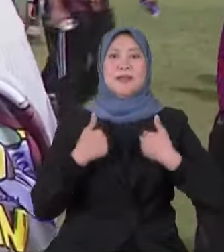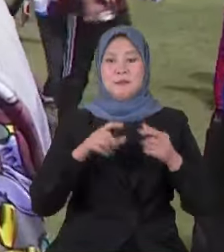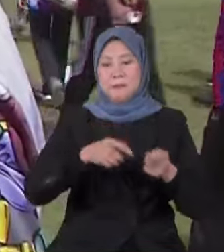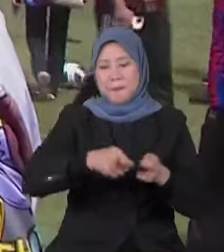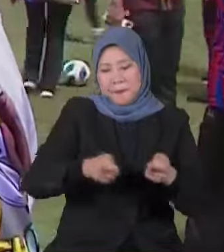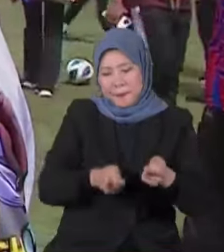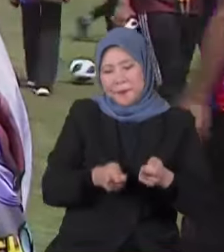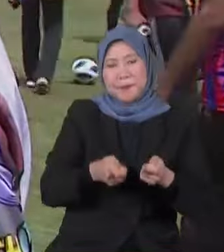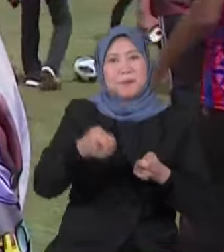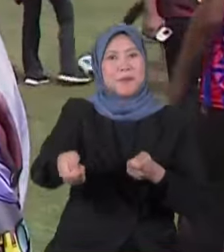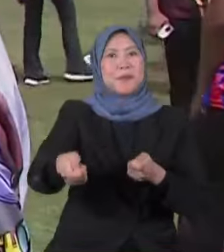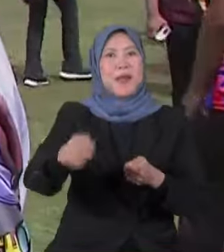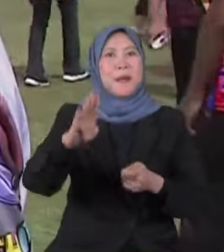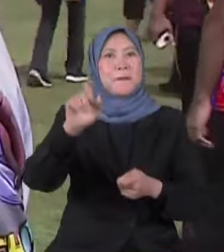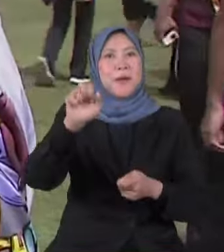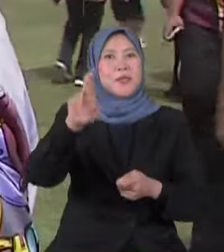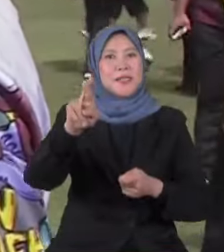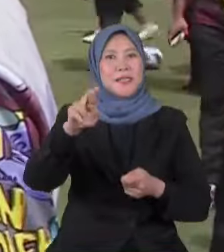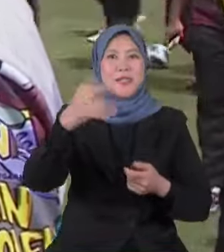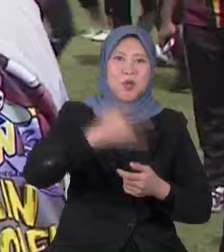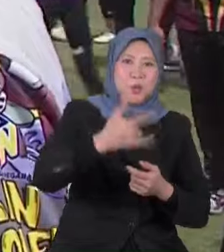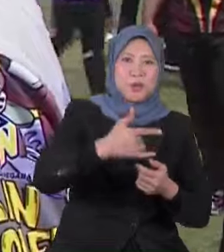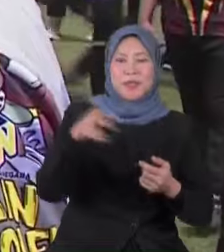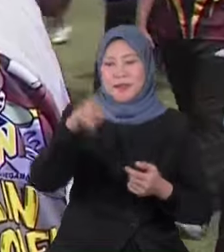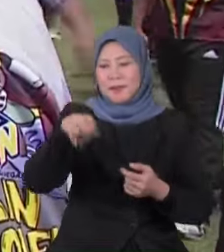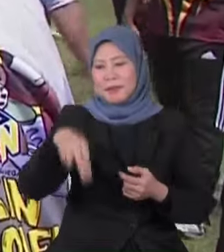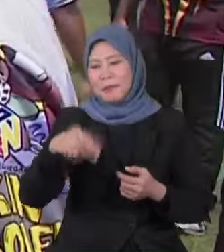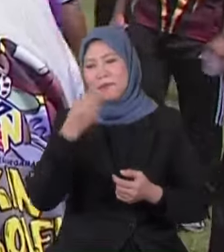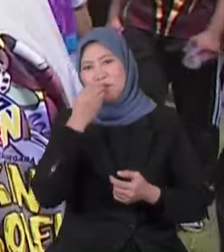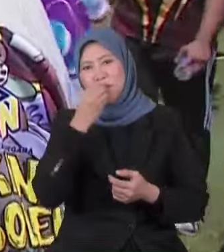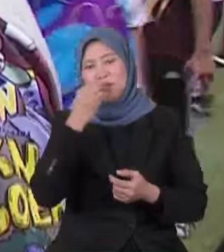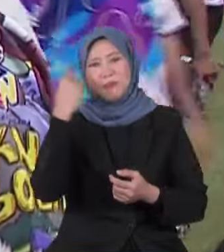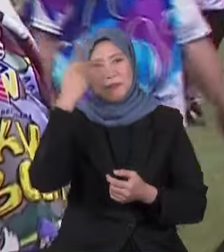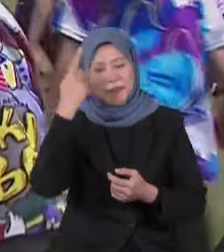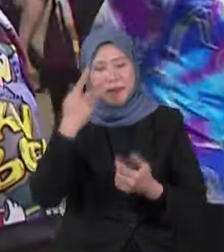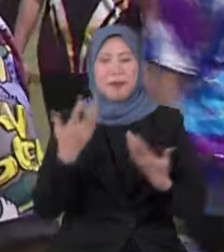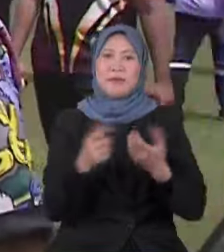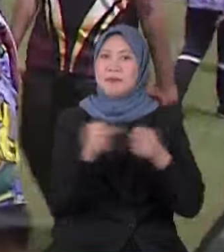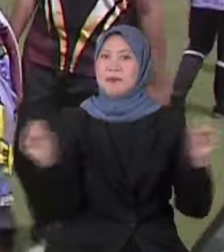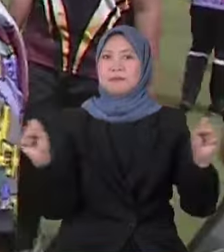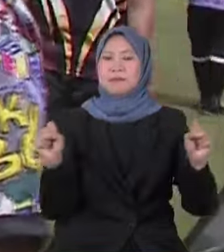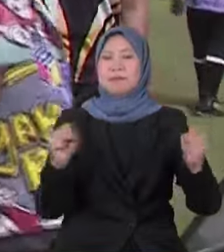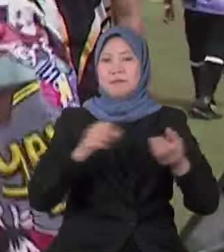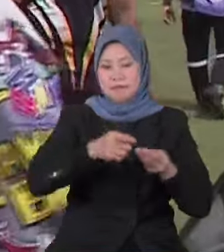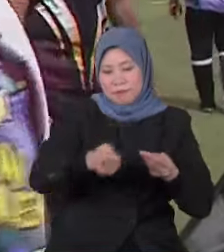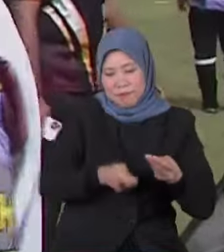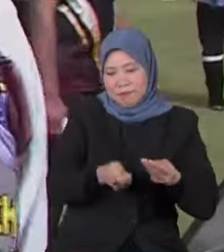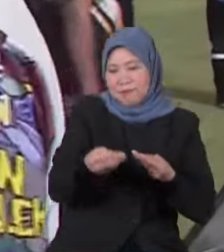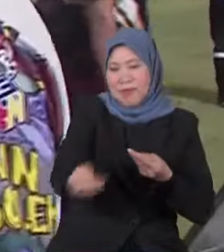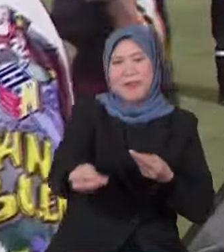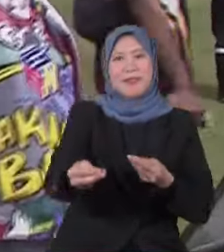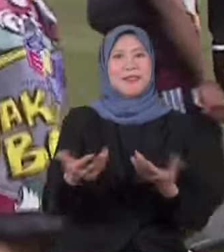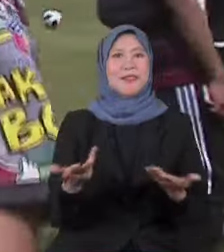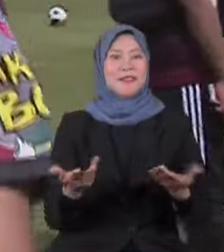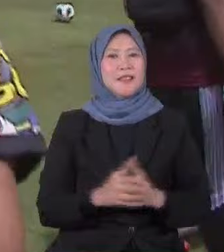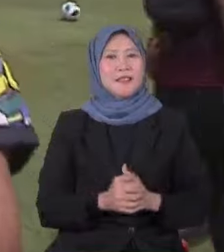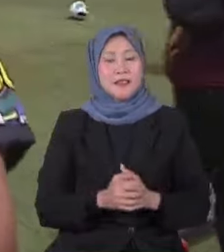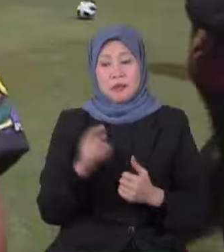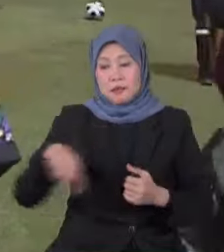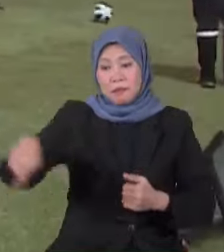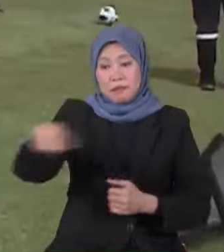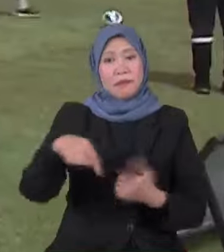tahun, kami akan bagi Shopee, Grab, Foodpanda dan Lazada. Wah, tengok tu dah bagi bau. Saya nak tanya sebenarnya Gaya. Sebab apa penonton